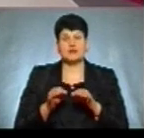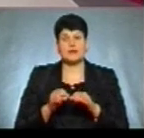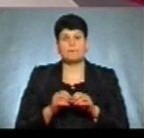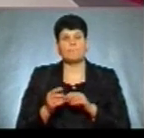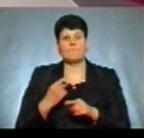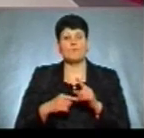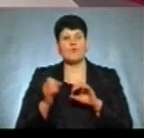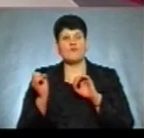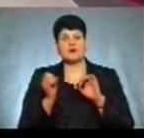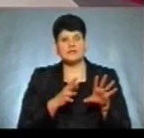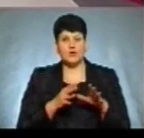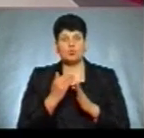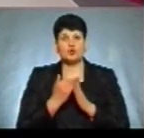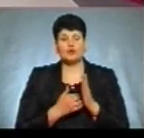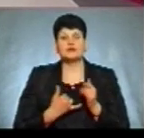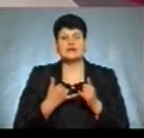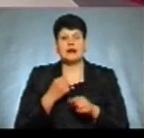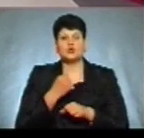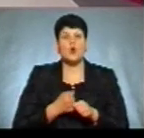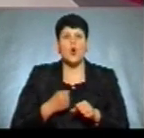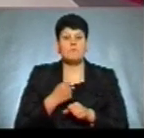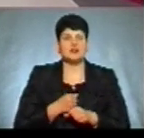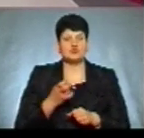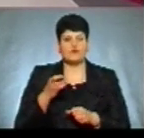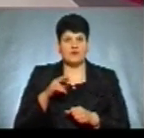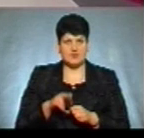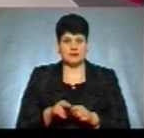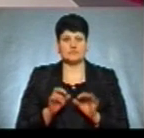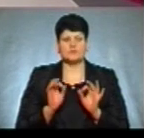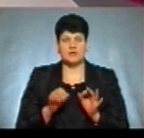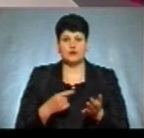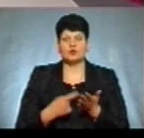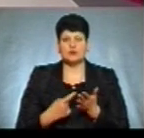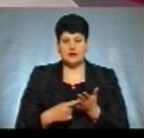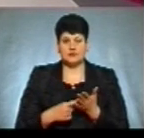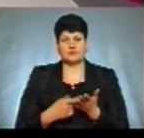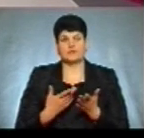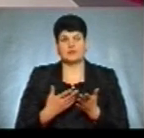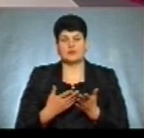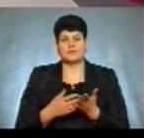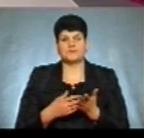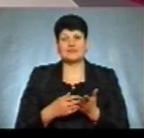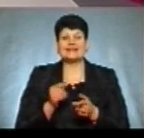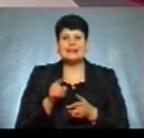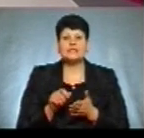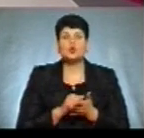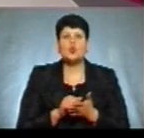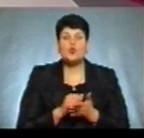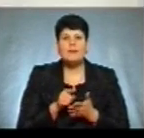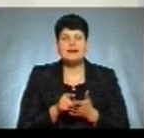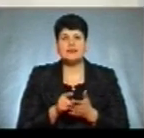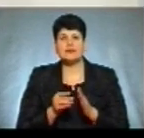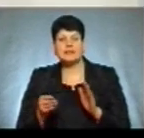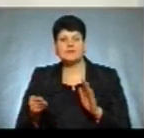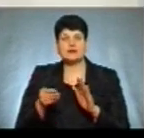протоколи для доопрацювання, для належного доведення до пуття, скажімо так, тих документів, які є долучені до